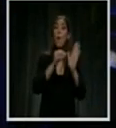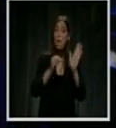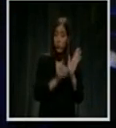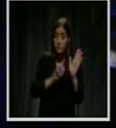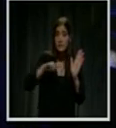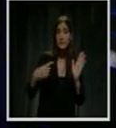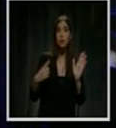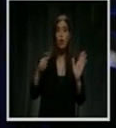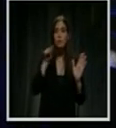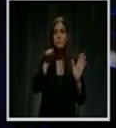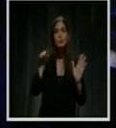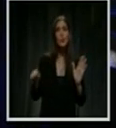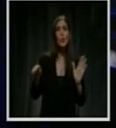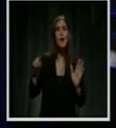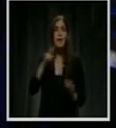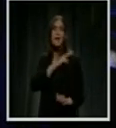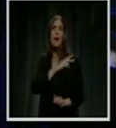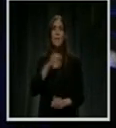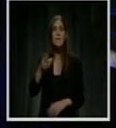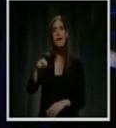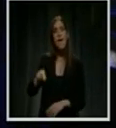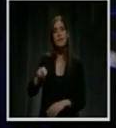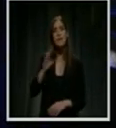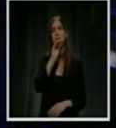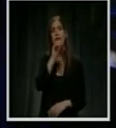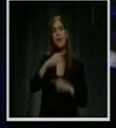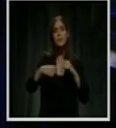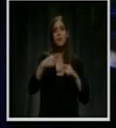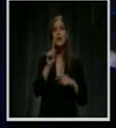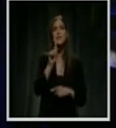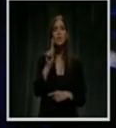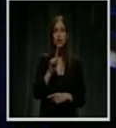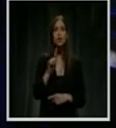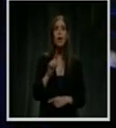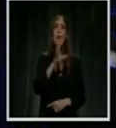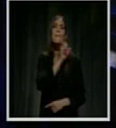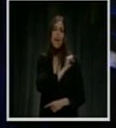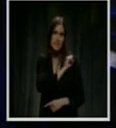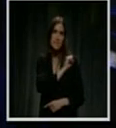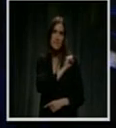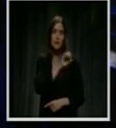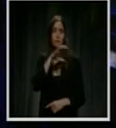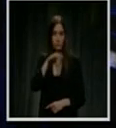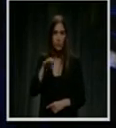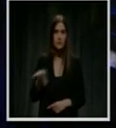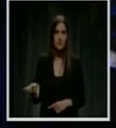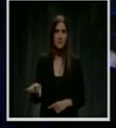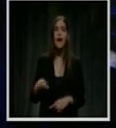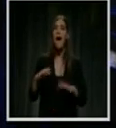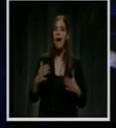tal-Oppożizzjoni jitħaddeed dwaru lejla huwa fuq il-Palestina. Għaliex fuq il-Palestina fis-7 Ottubru kellna dak il-li ġara li jafbih